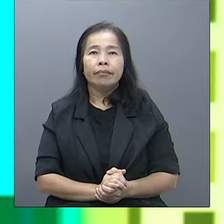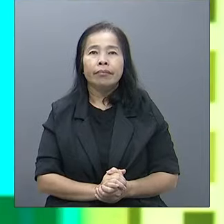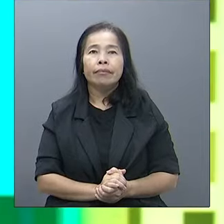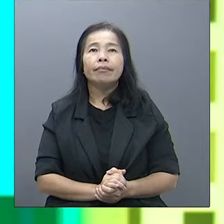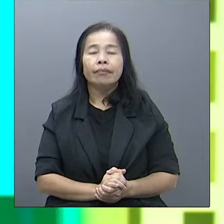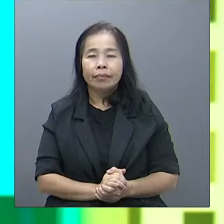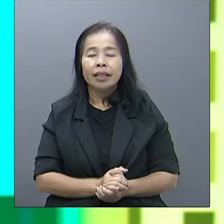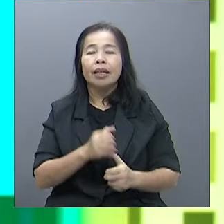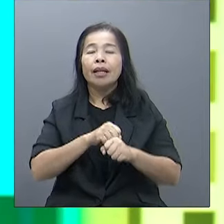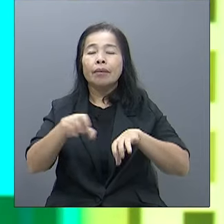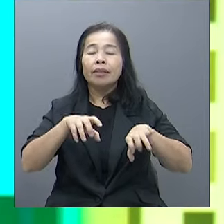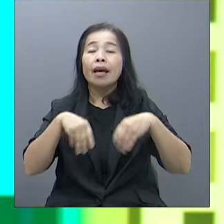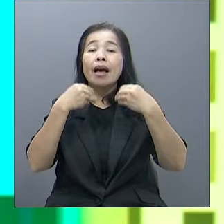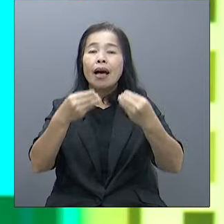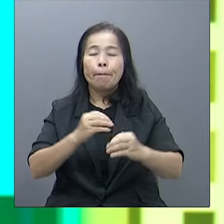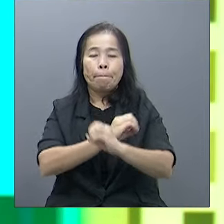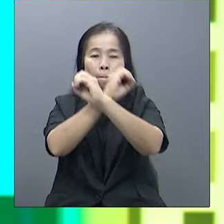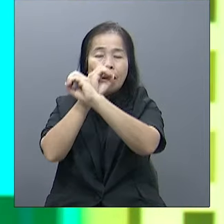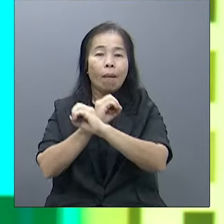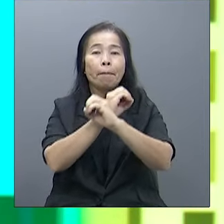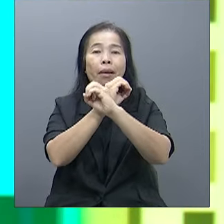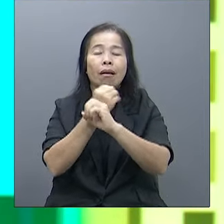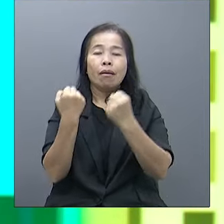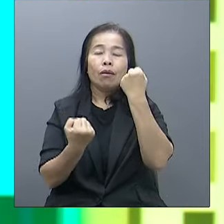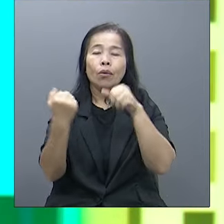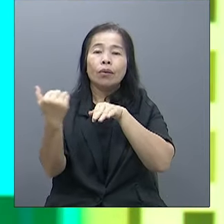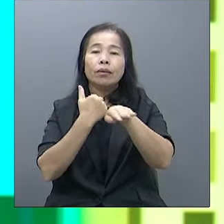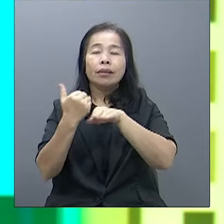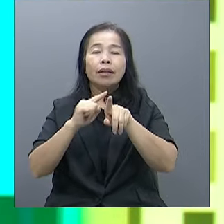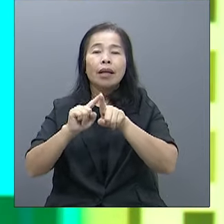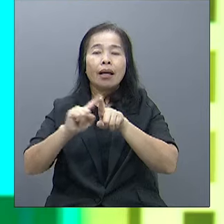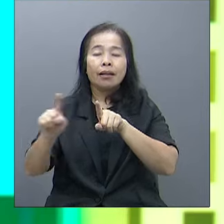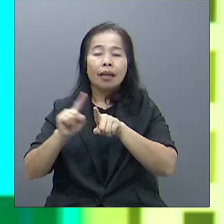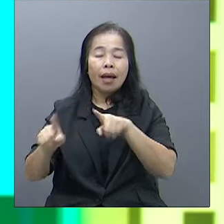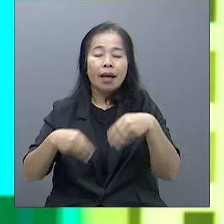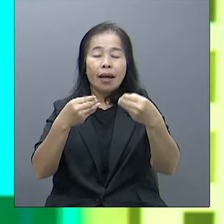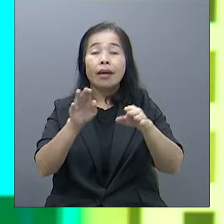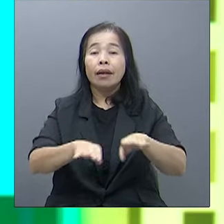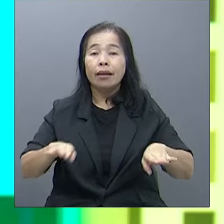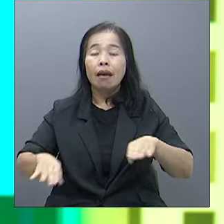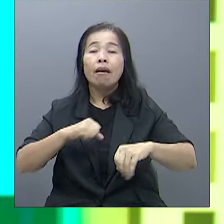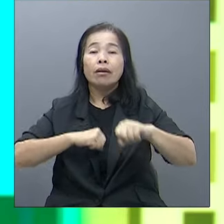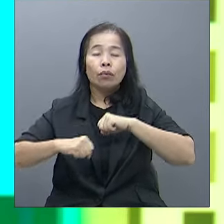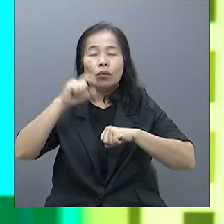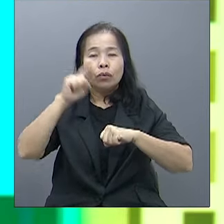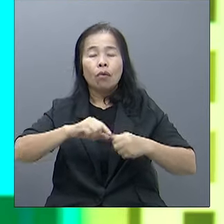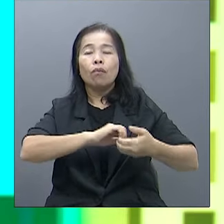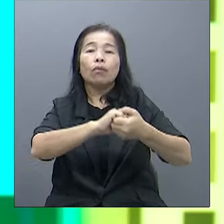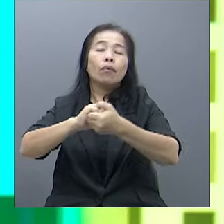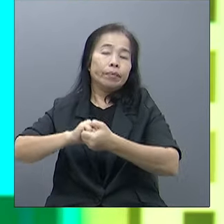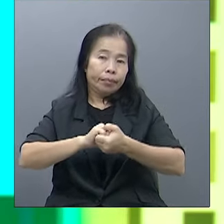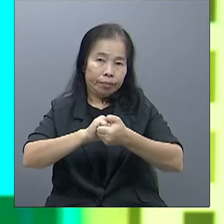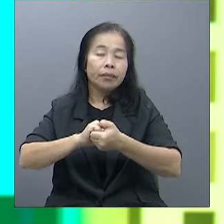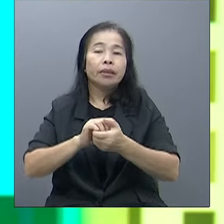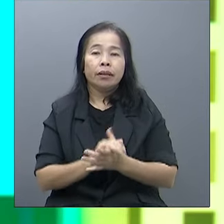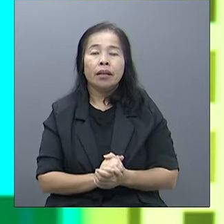การสร้างความปลอดภัยบนท้องถนนนะคะให้กับเด็กและเยาวชนเป็นเรื่องที่ต้องอาศัยความร่วมมือจากหลายภาคส่วนจริงๆค่ะหนึ่งในนั้นที่เราพูดถึ